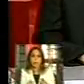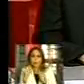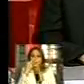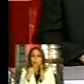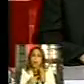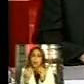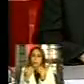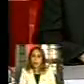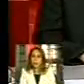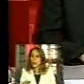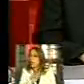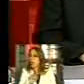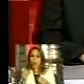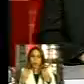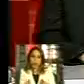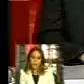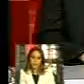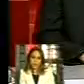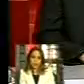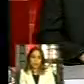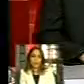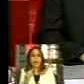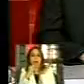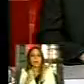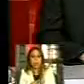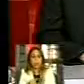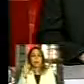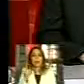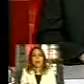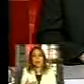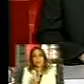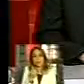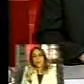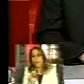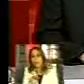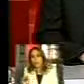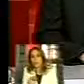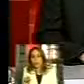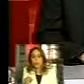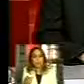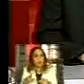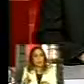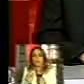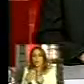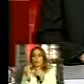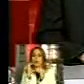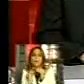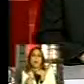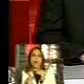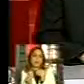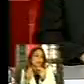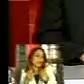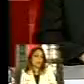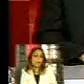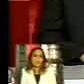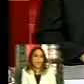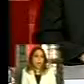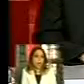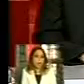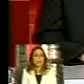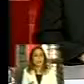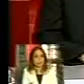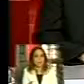בצורה דווקא לא חיובית. אבל החוק למשל מחייב שכר מינימום, הוא לא מאפשר לשלם מתחת לאיזשהו שכר. ככה שיש כל